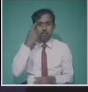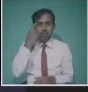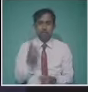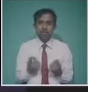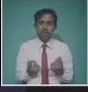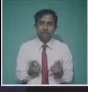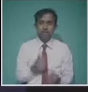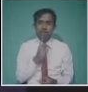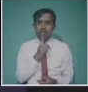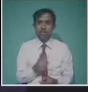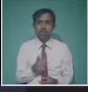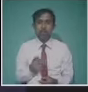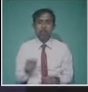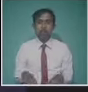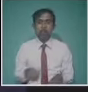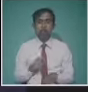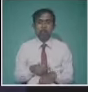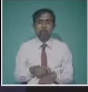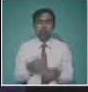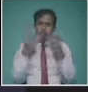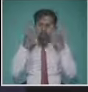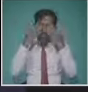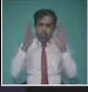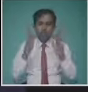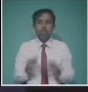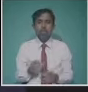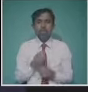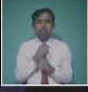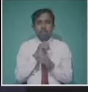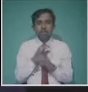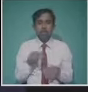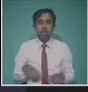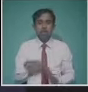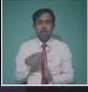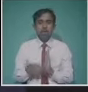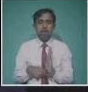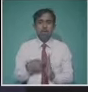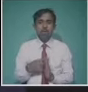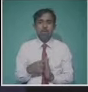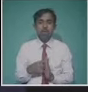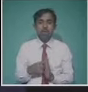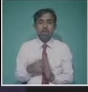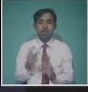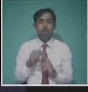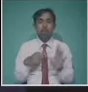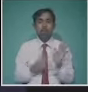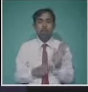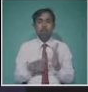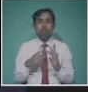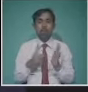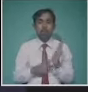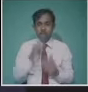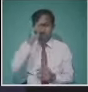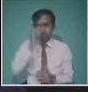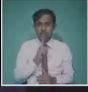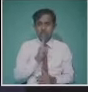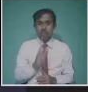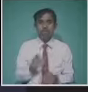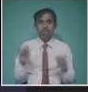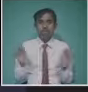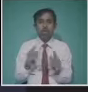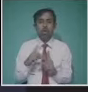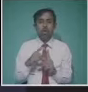ඉල්ලීමක් කරනවා මේ මොහොතේ හරි අවංකව සත්භාවයෙන් මේ රටේ අර පාටලි ඇමතුමා කිව්වා වගේ සීමිත